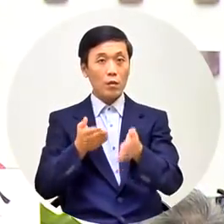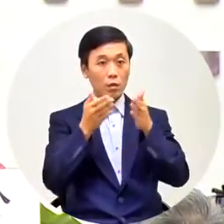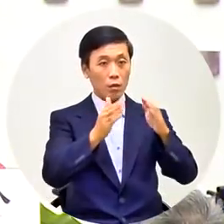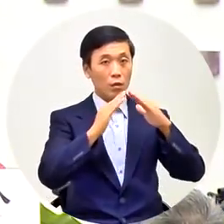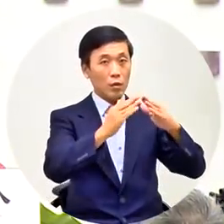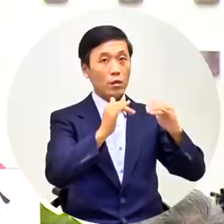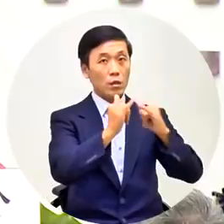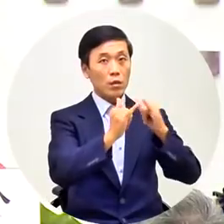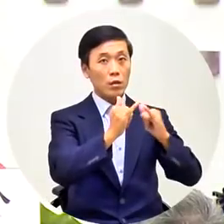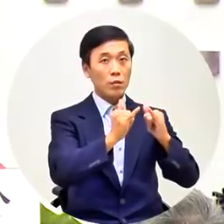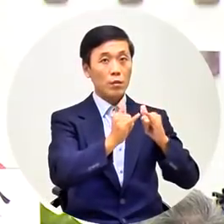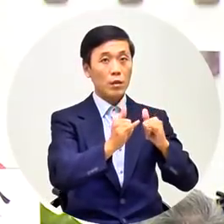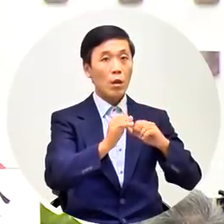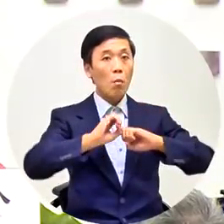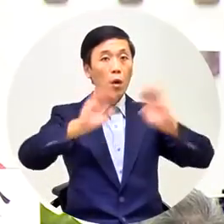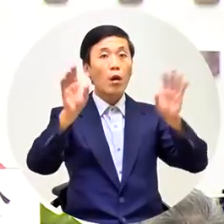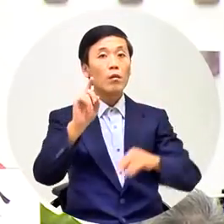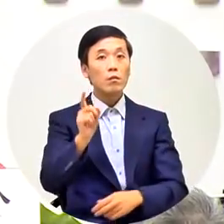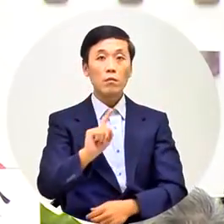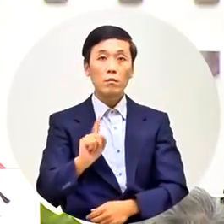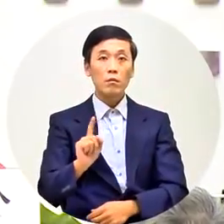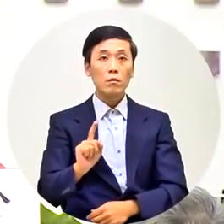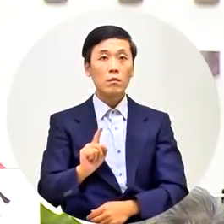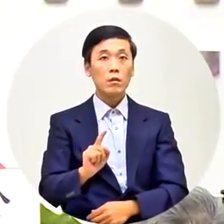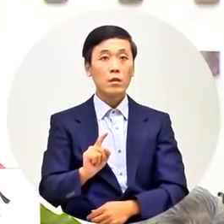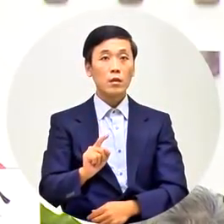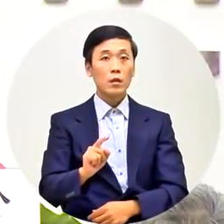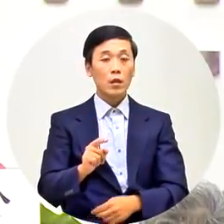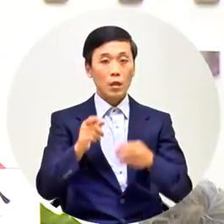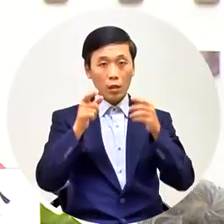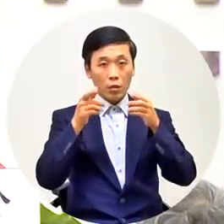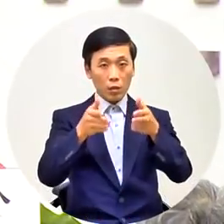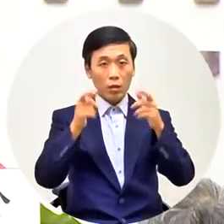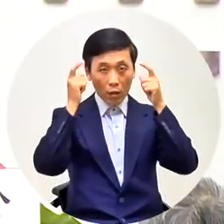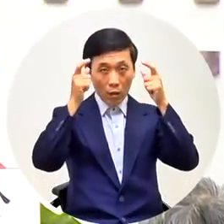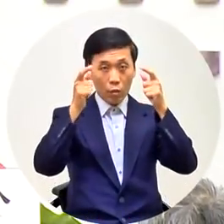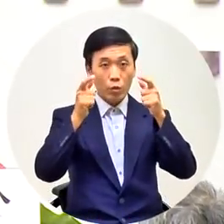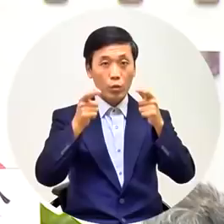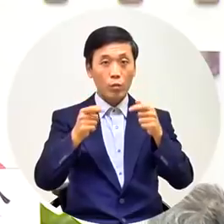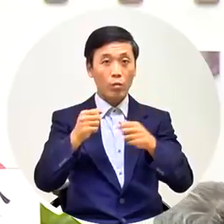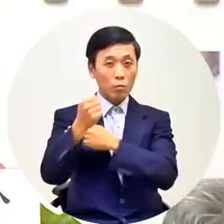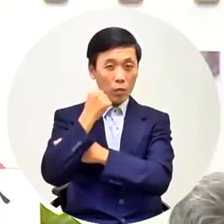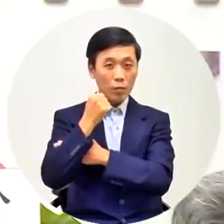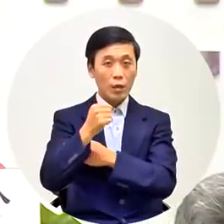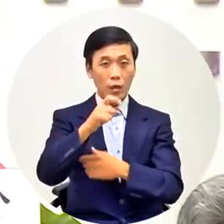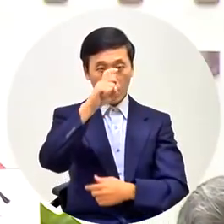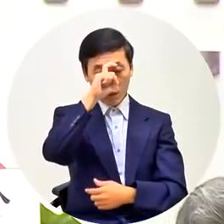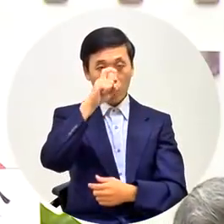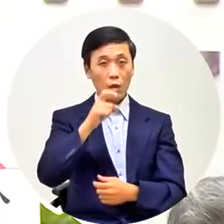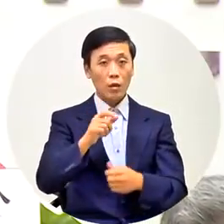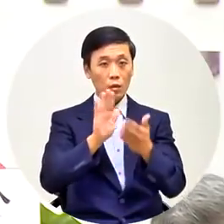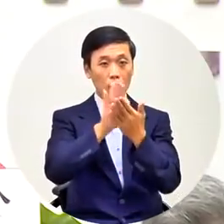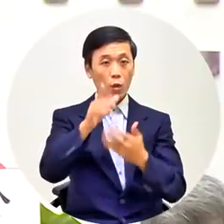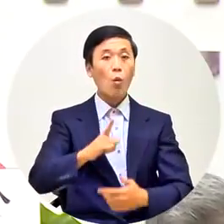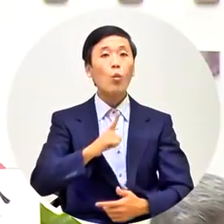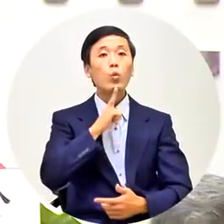讲，打造高雄全台首富啦吼。啊，相信这是咱所有啊，咱全